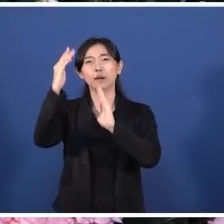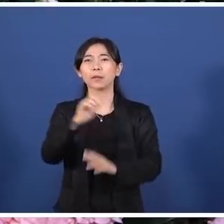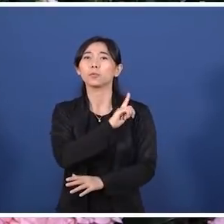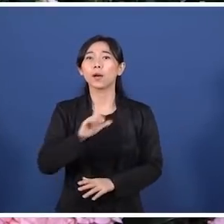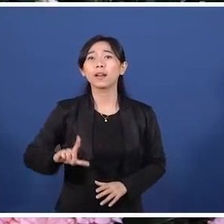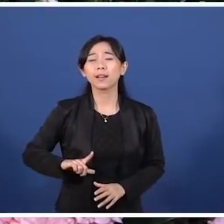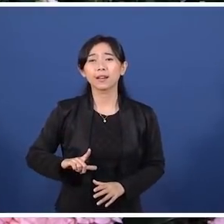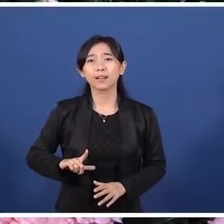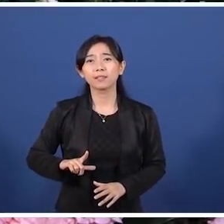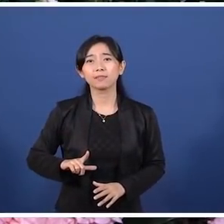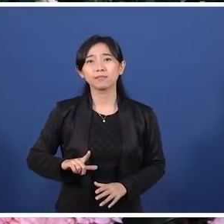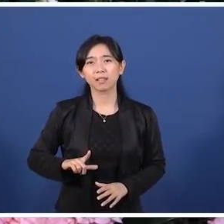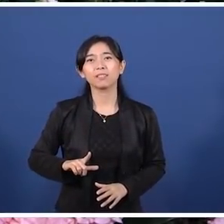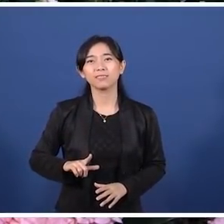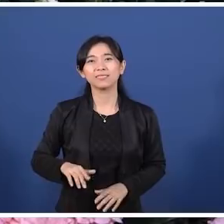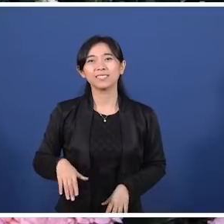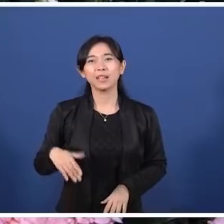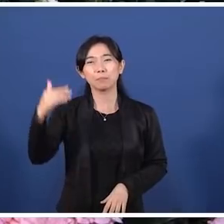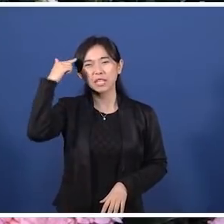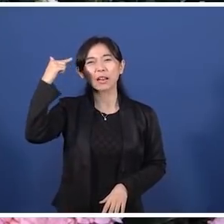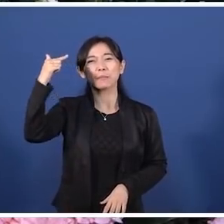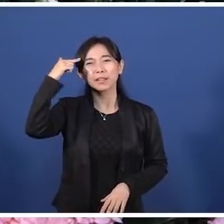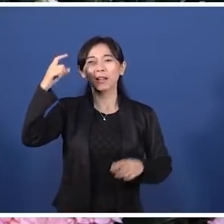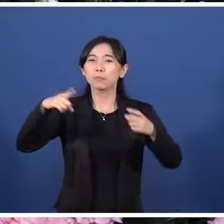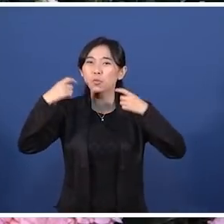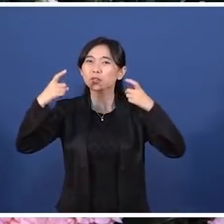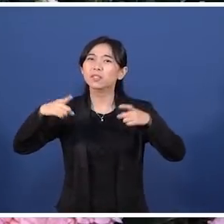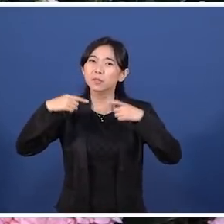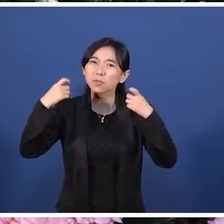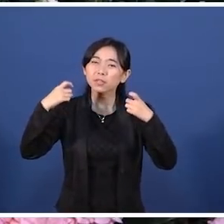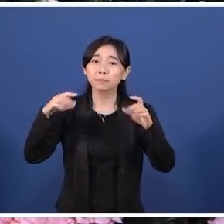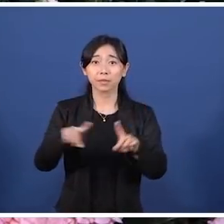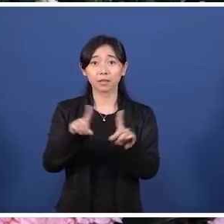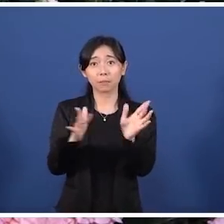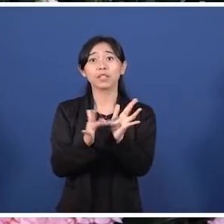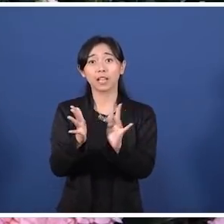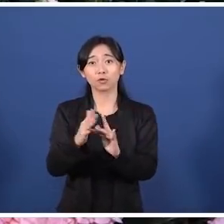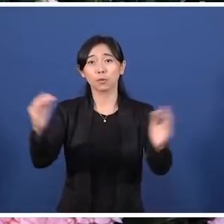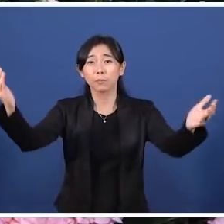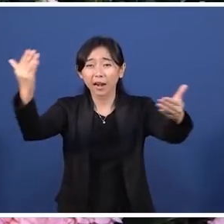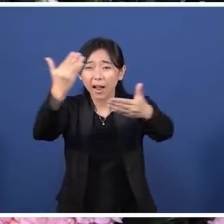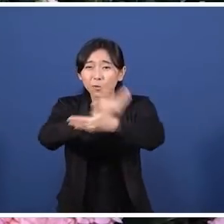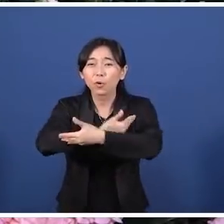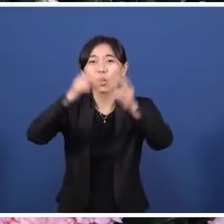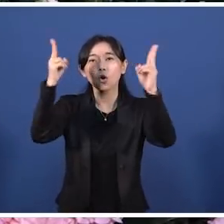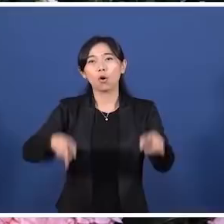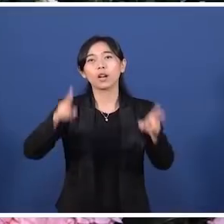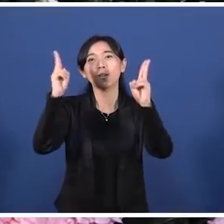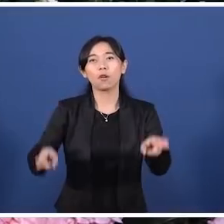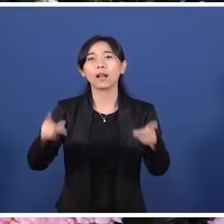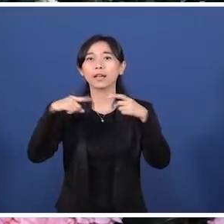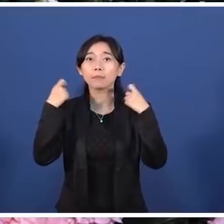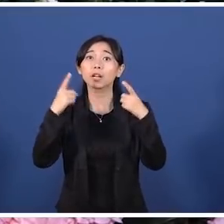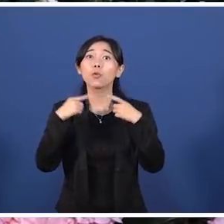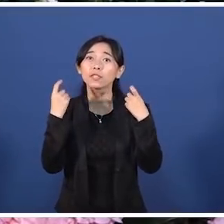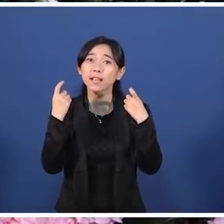benar. Kehadiran Tuhan Yesus justru adalah mencoba untuk merangkul banyak orang, termasuk